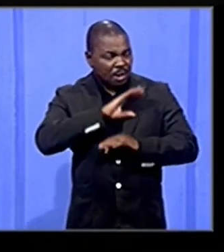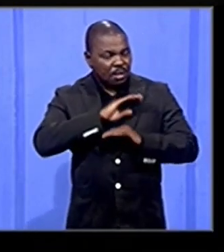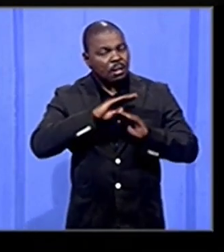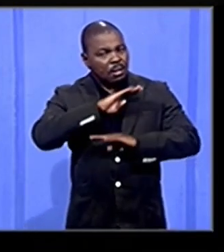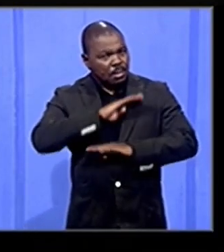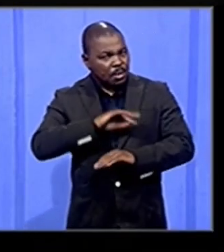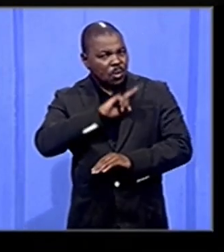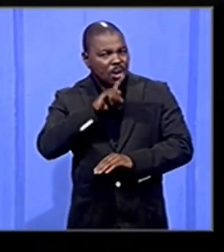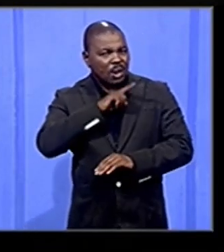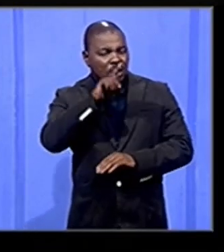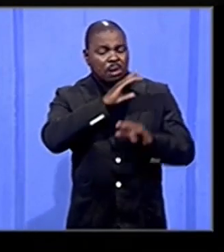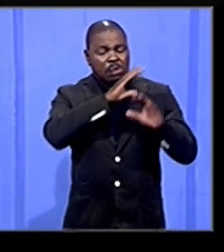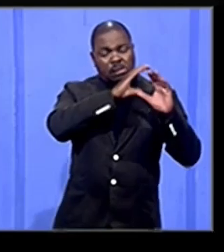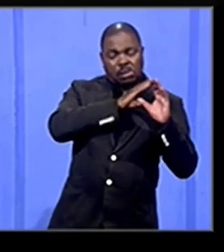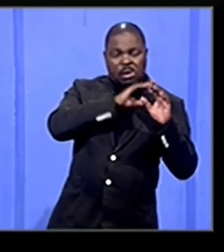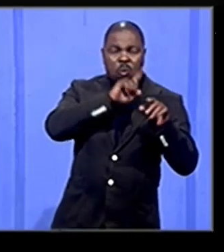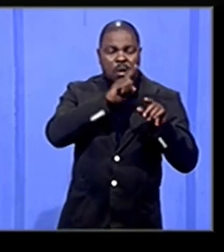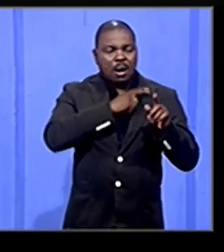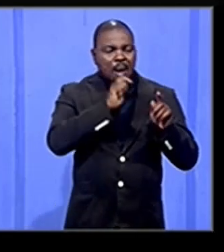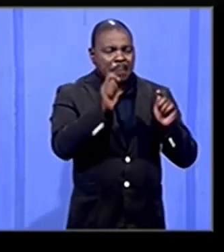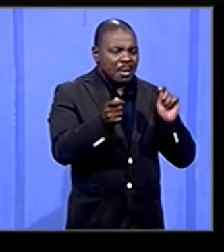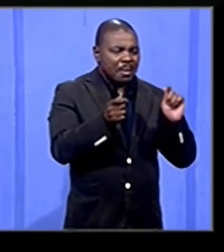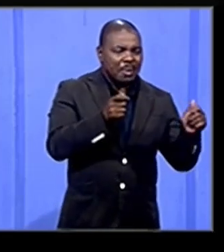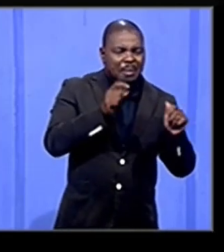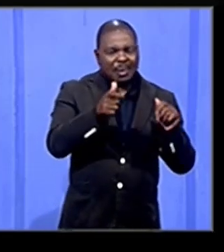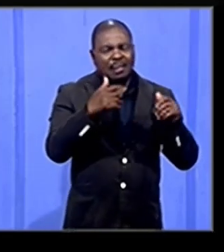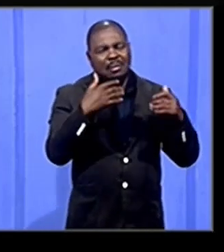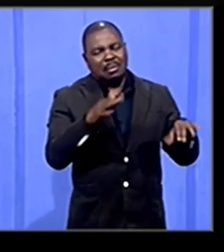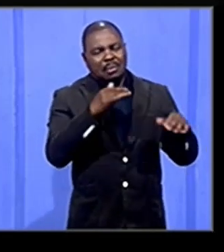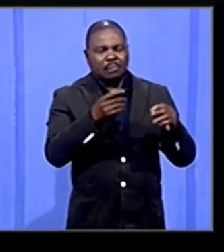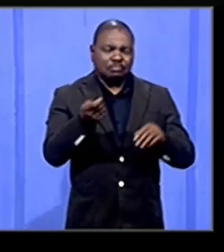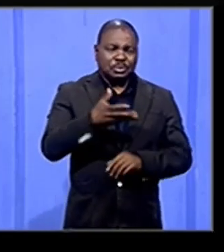ba imetšwego ke theko ya ditšweletšwa tša motheo.